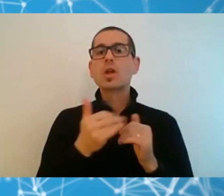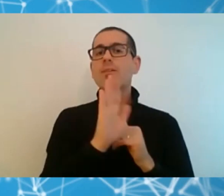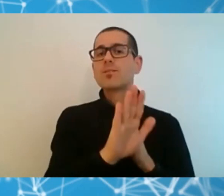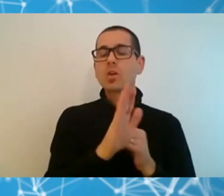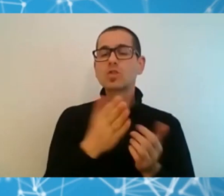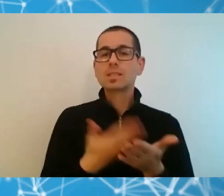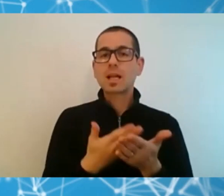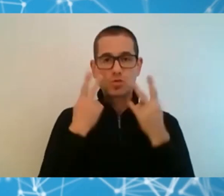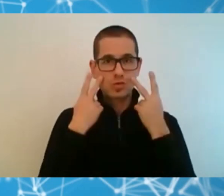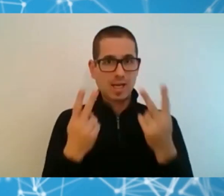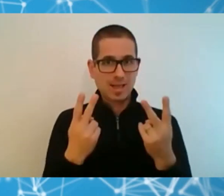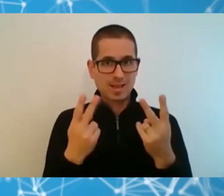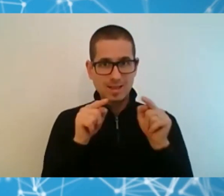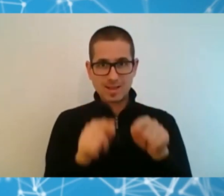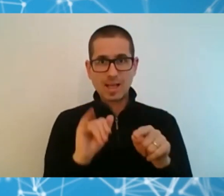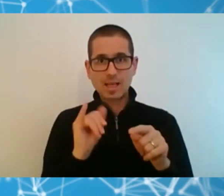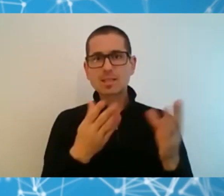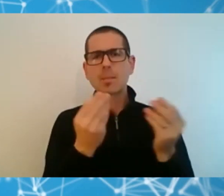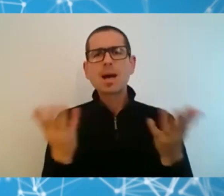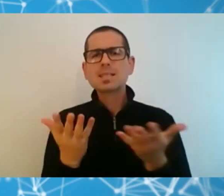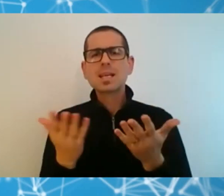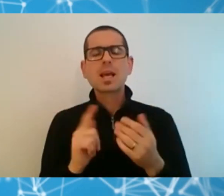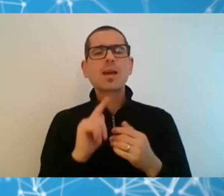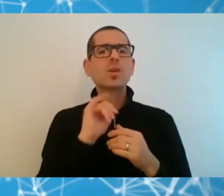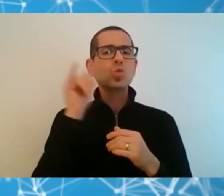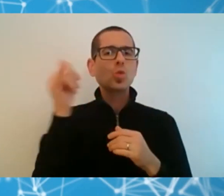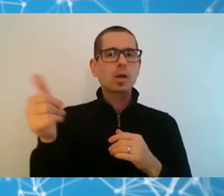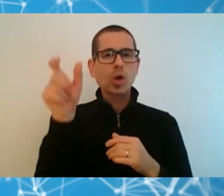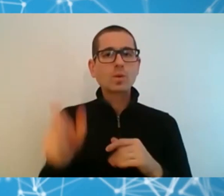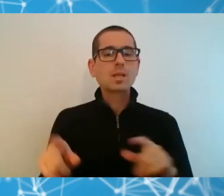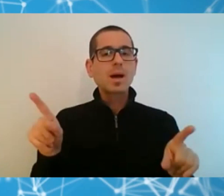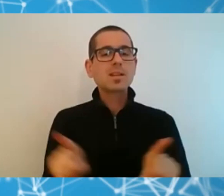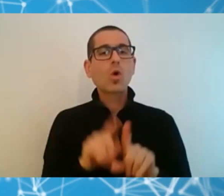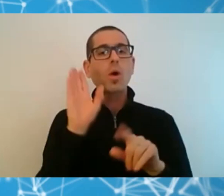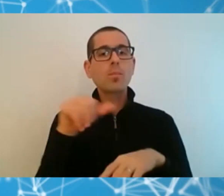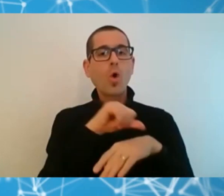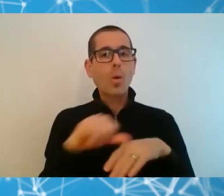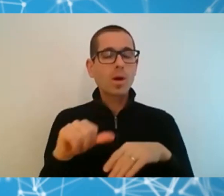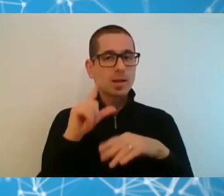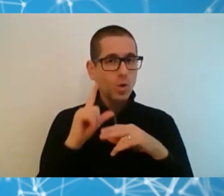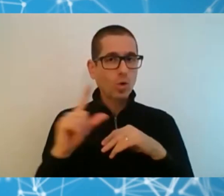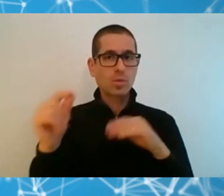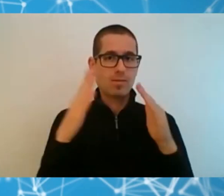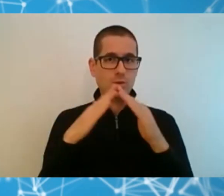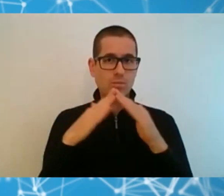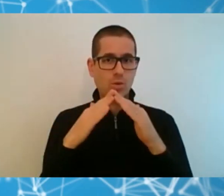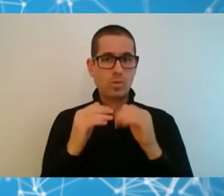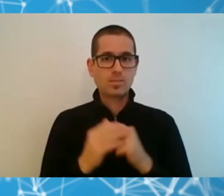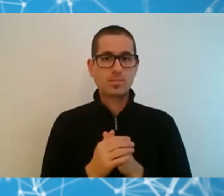Kakšno je vaše stališče glede tega, da se marsikje v tujini oseba takoj po operaciji odpravi